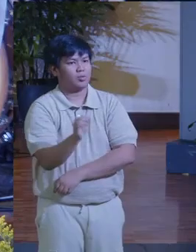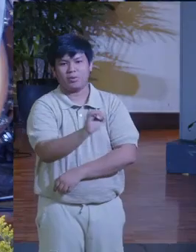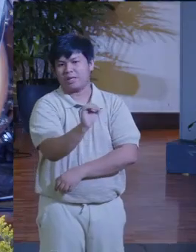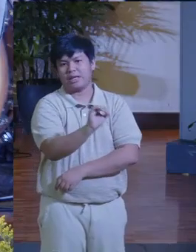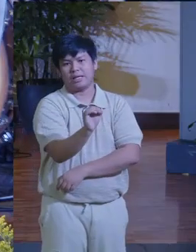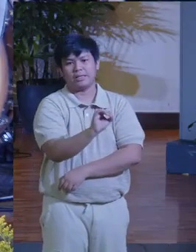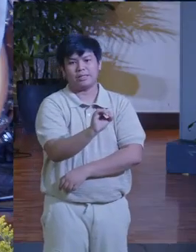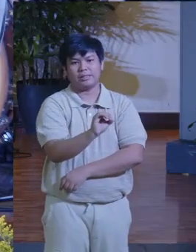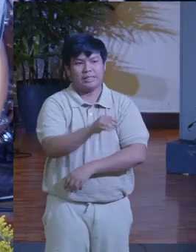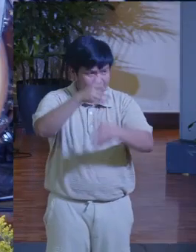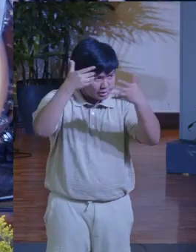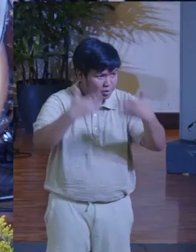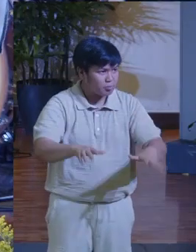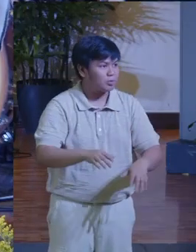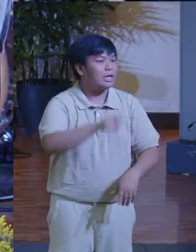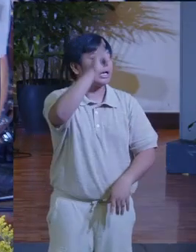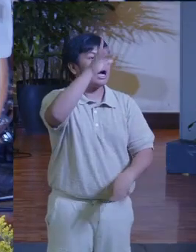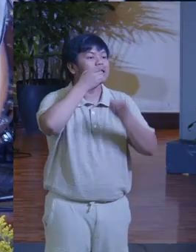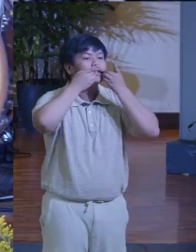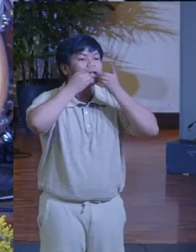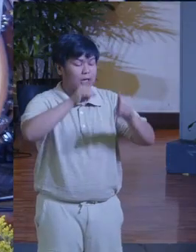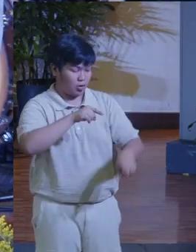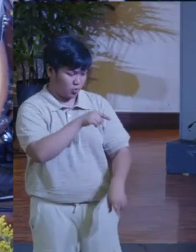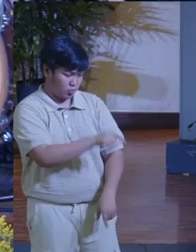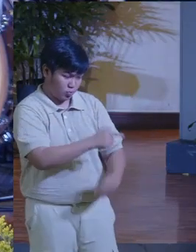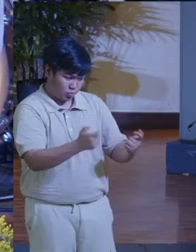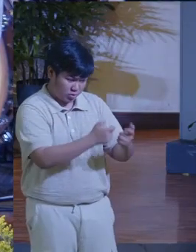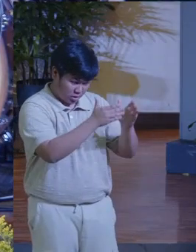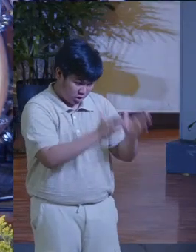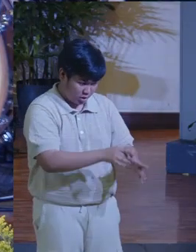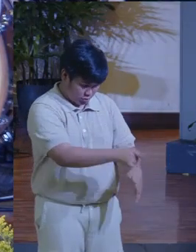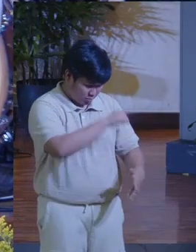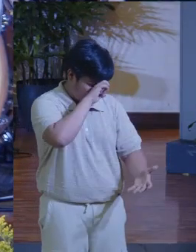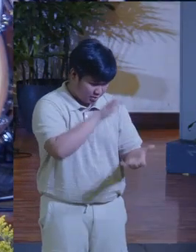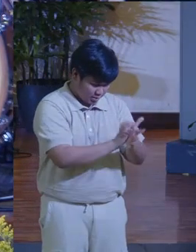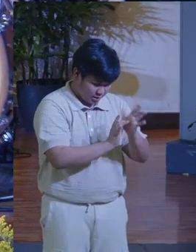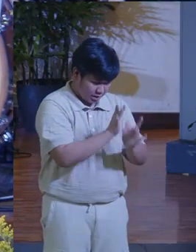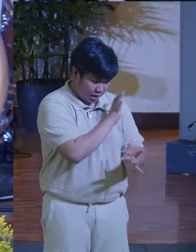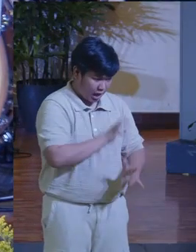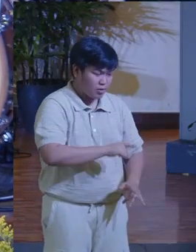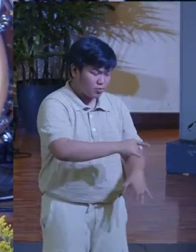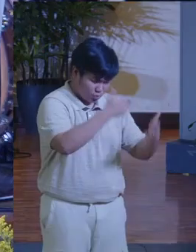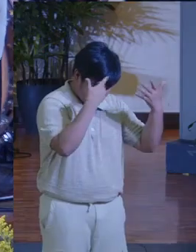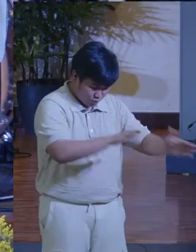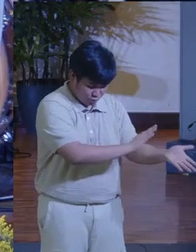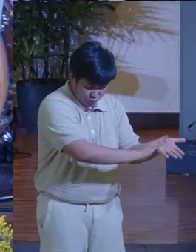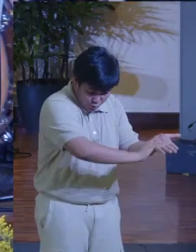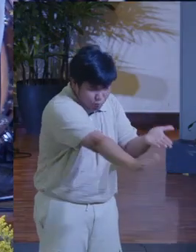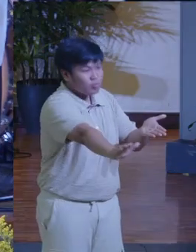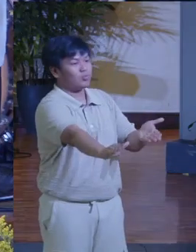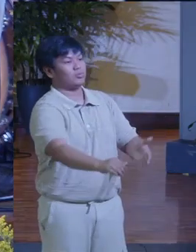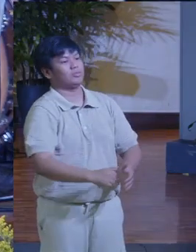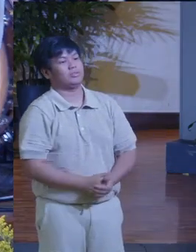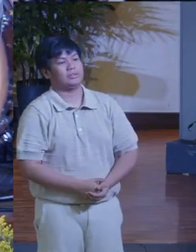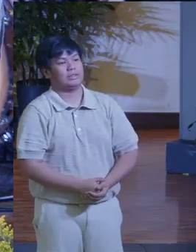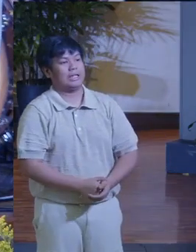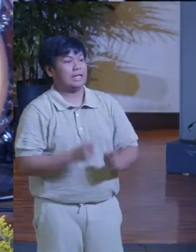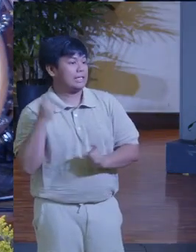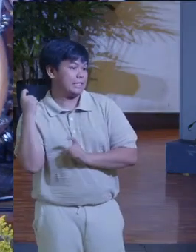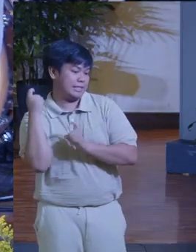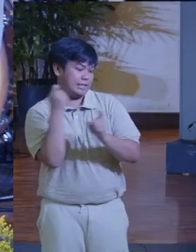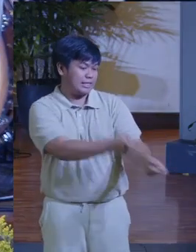Ito ay isang pagdedeklara na matuwid ang isang makasalanan. Justified by His grace as a